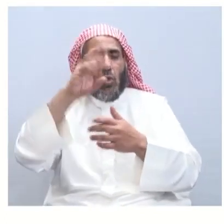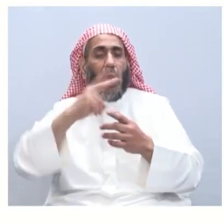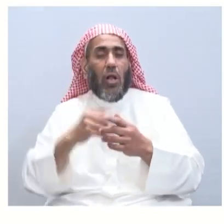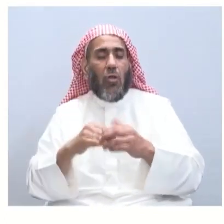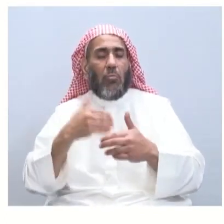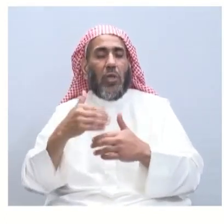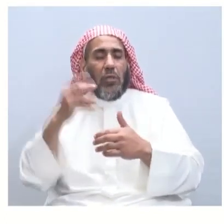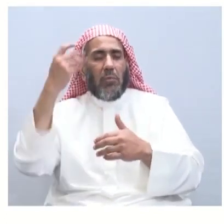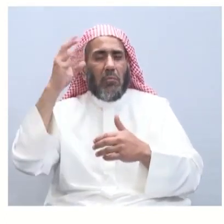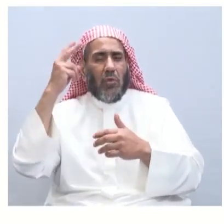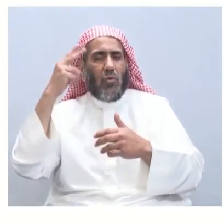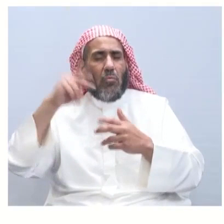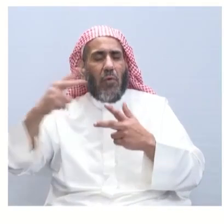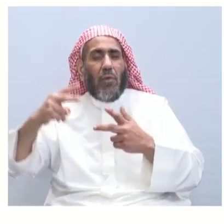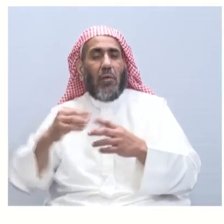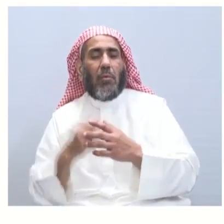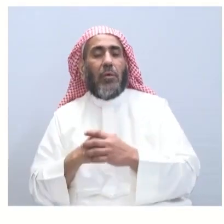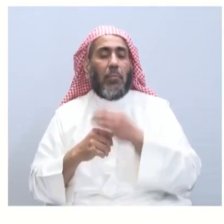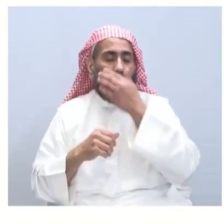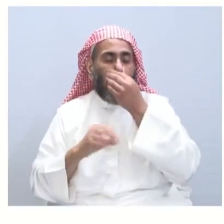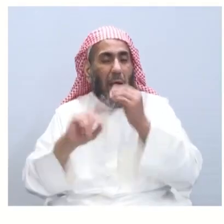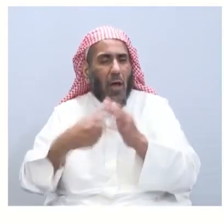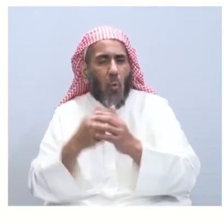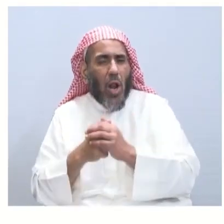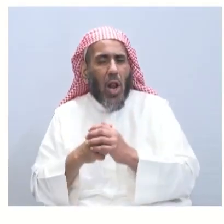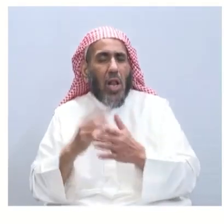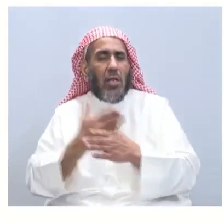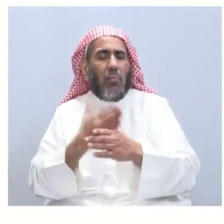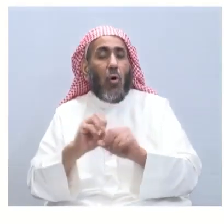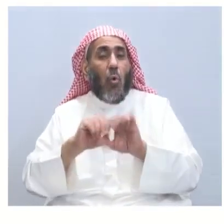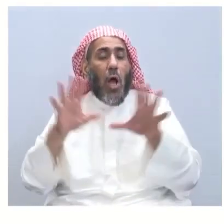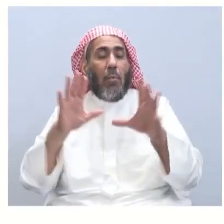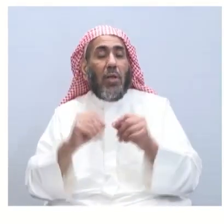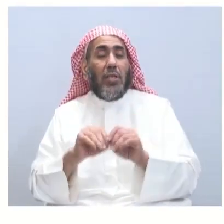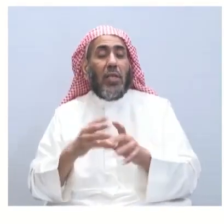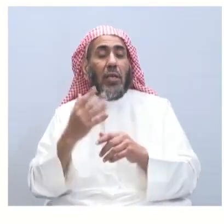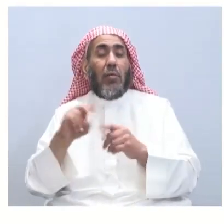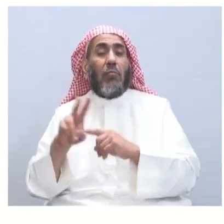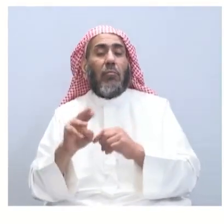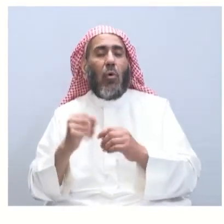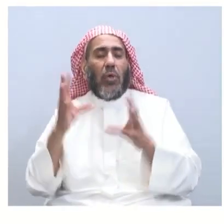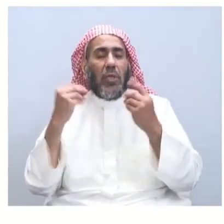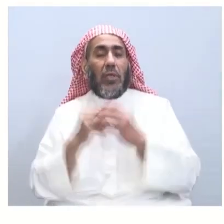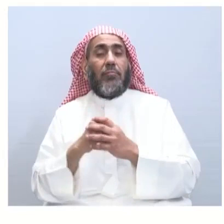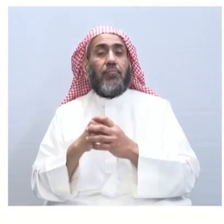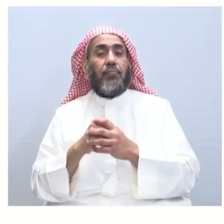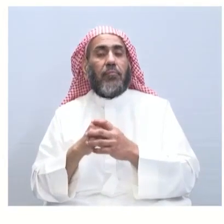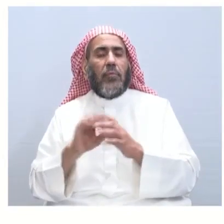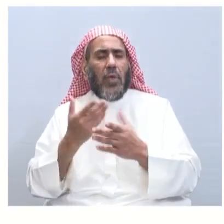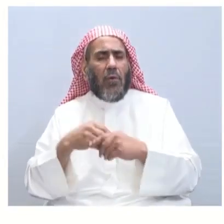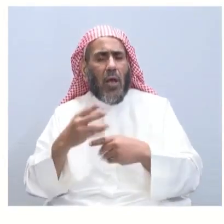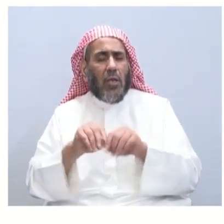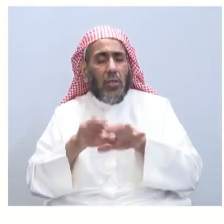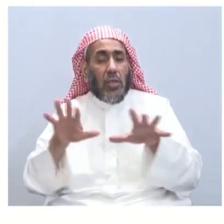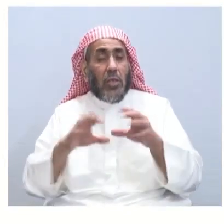ثم تتابع افتتاح الجامعات في انحاء المملكه اذا هذا اول سبب عوامل ازدهار الادب في المملكه وهو التعليم التعليم كيف ان